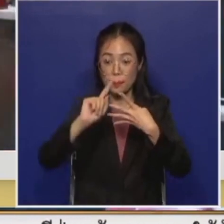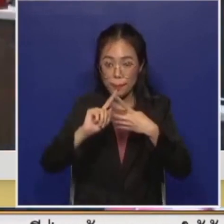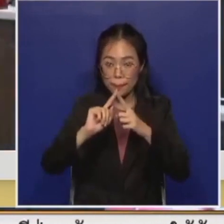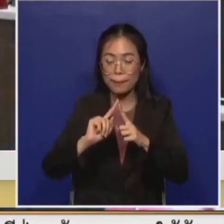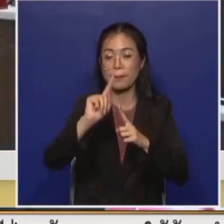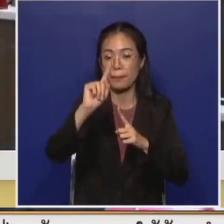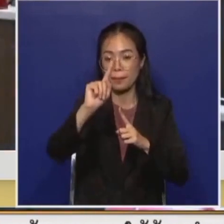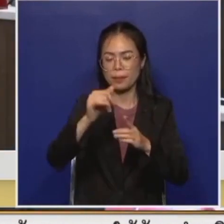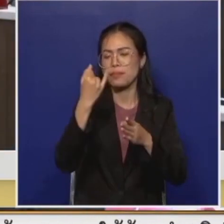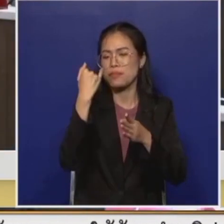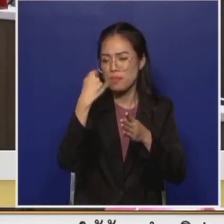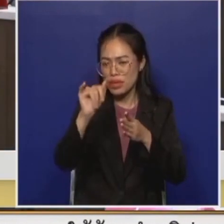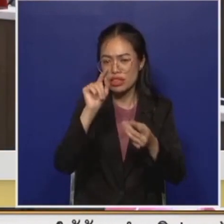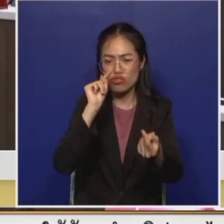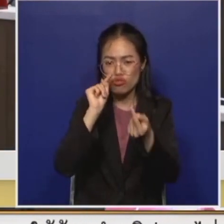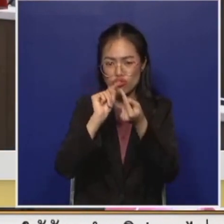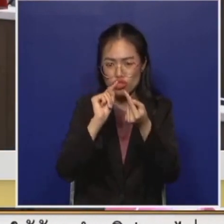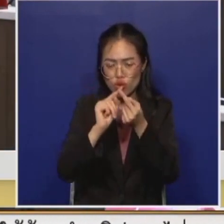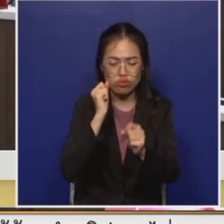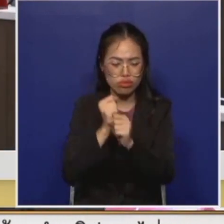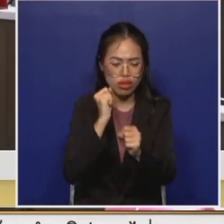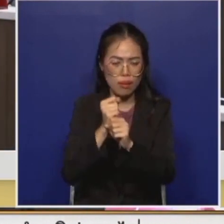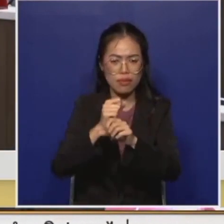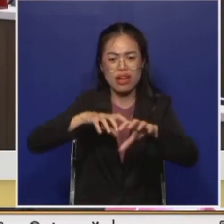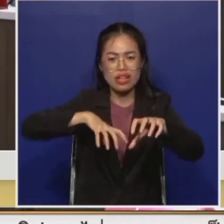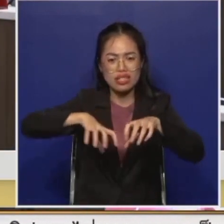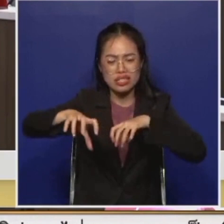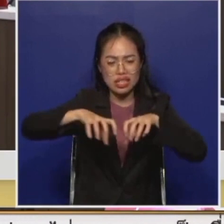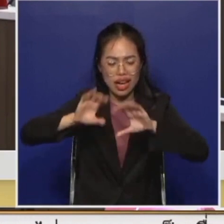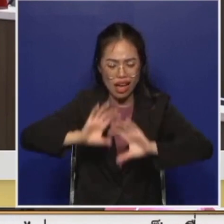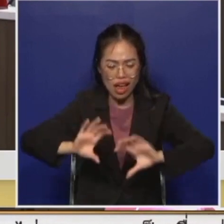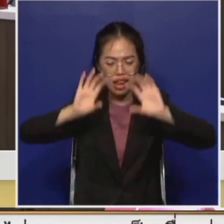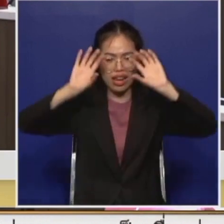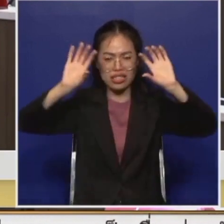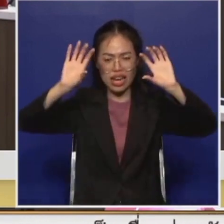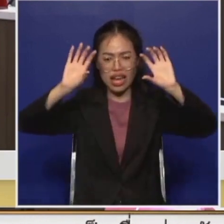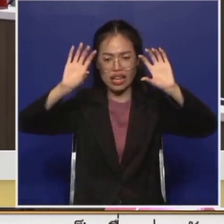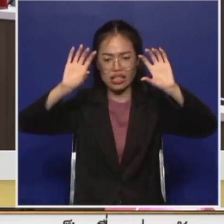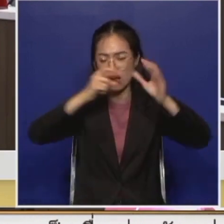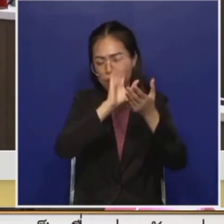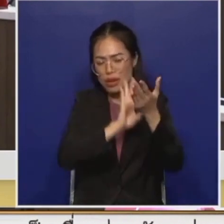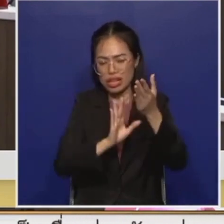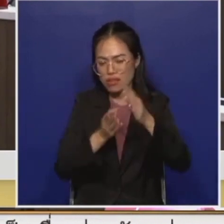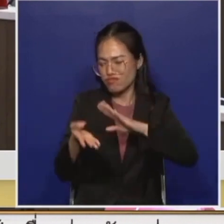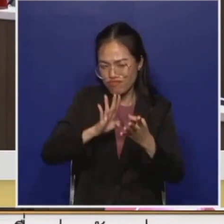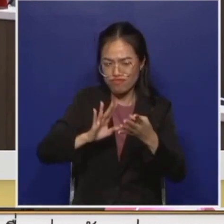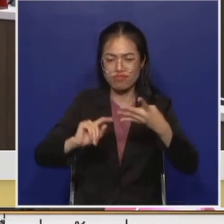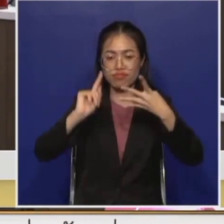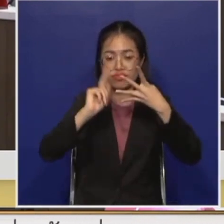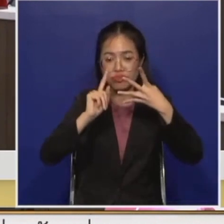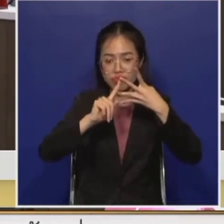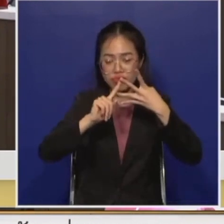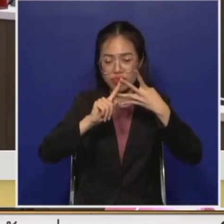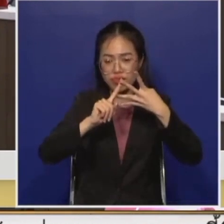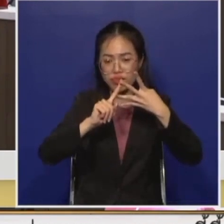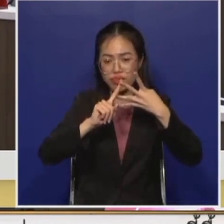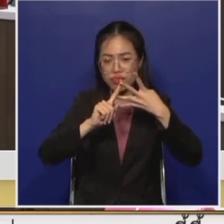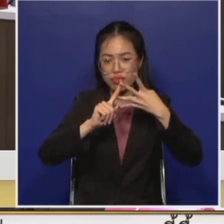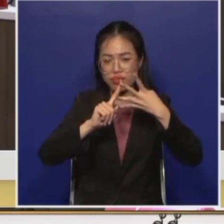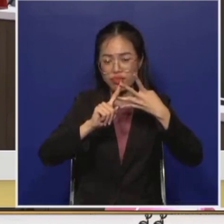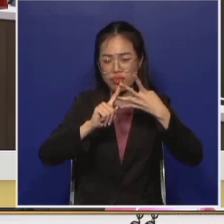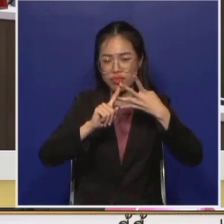เก